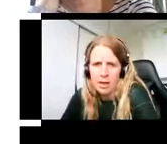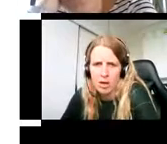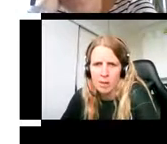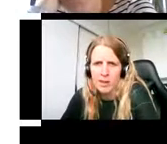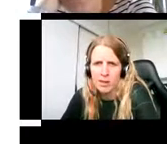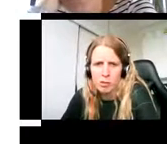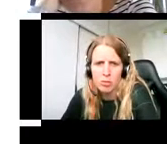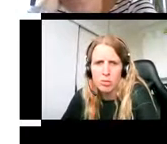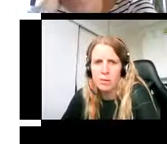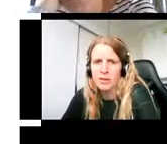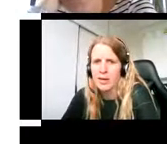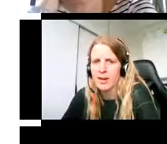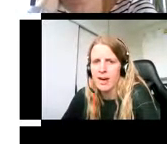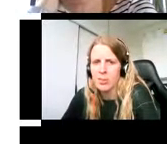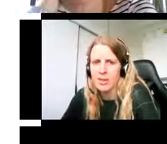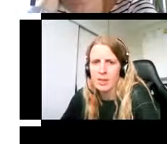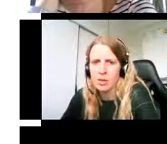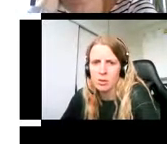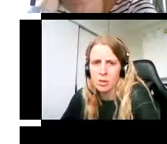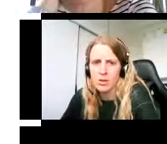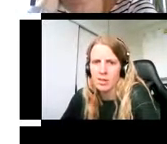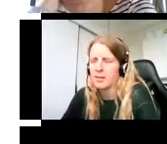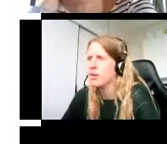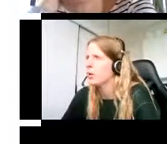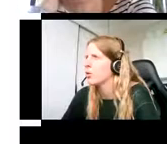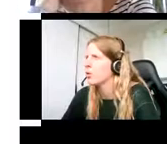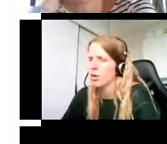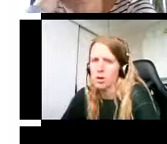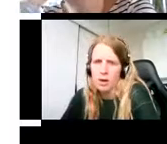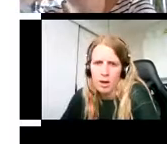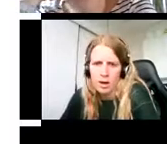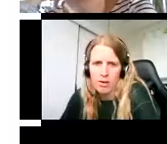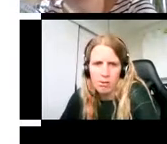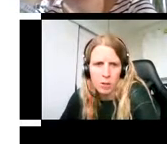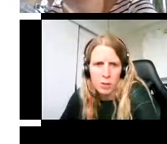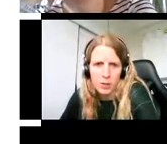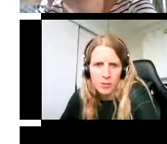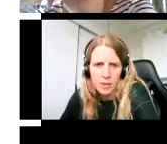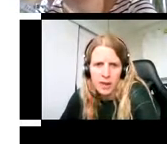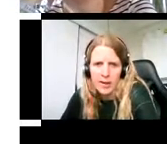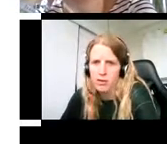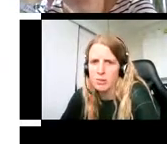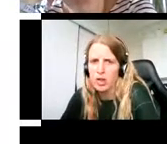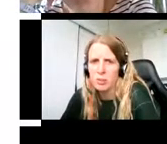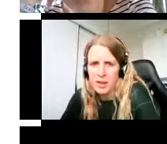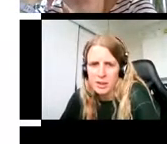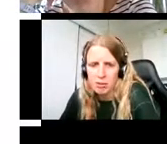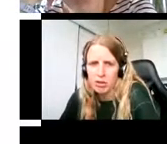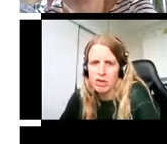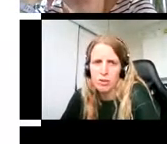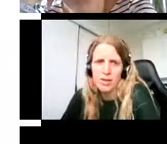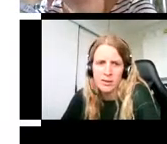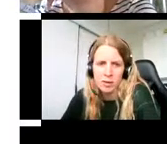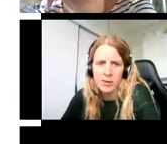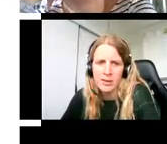hè. Waar het niet lukt, moet je wel tijdelijke aanpassingen gaan doen die je dan nadien weer kunt afbouwen. Creëer zoveel mogelijk speelkansen